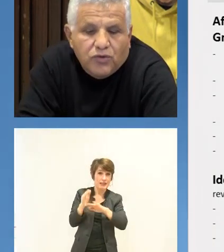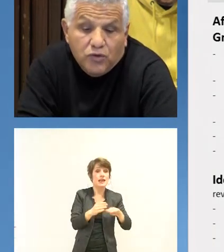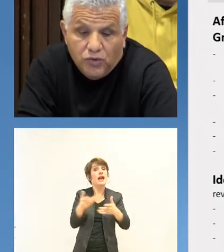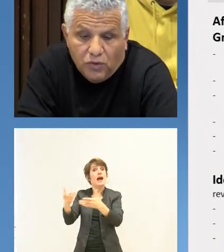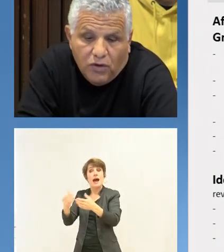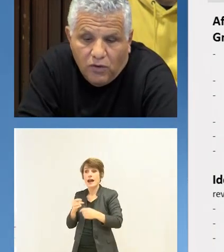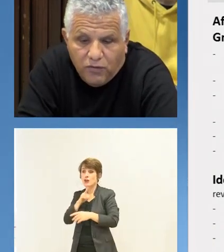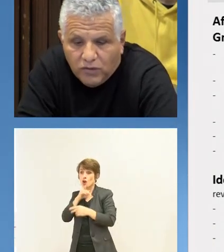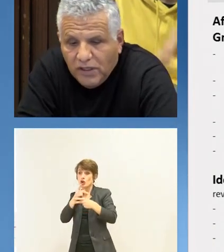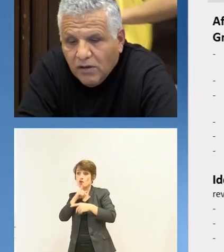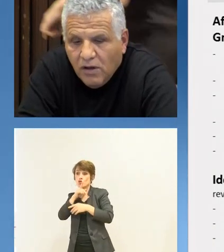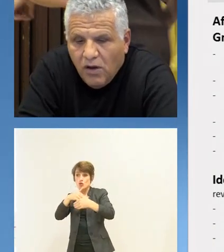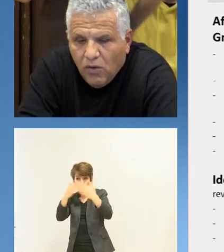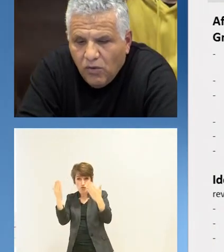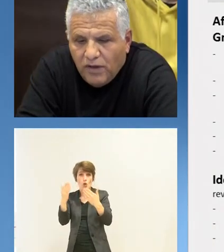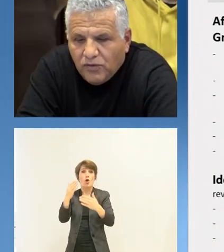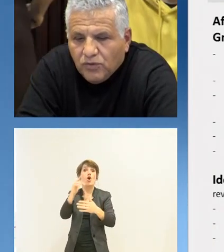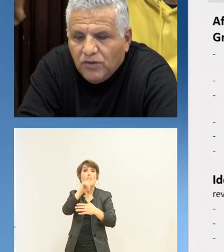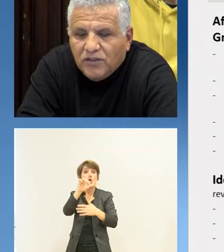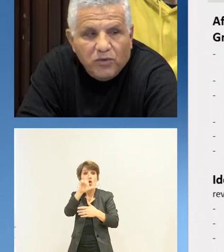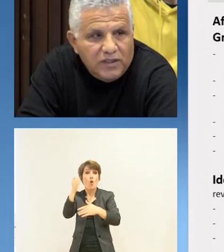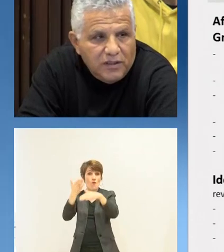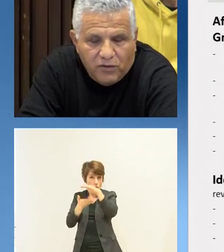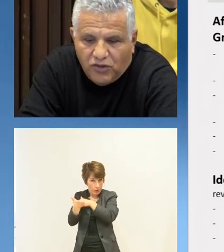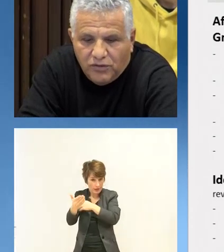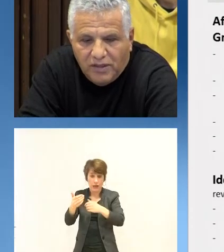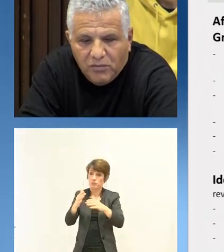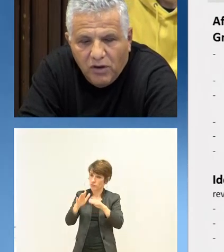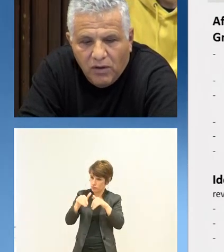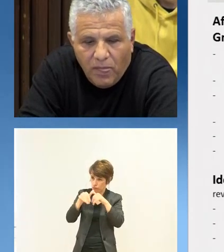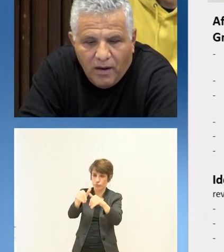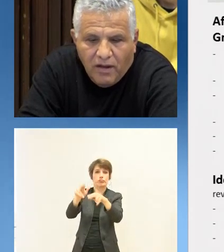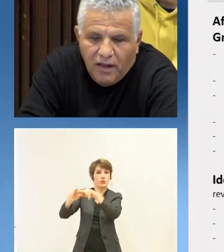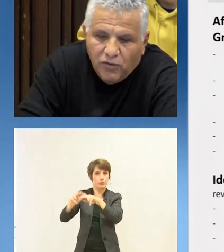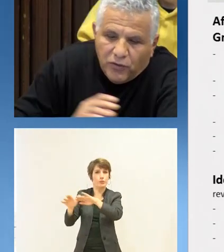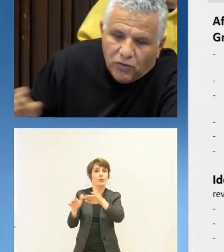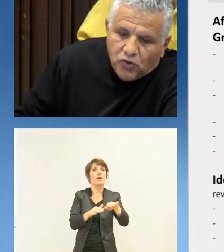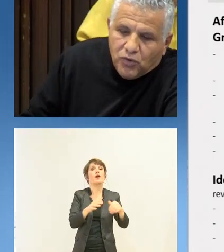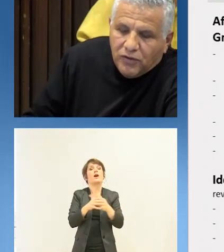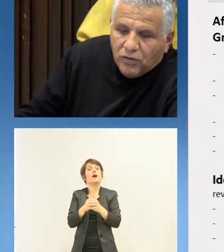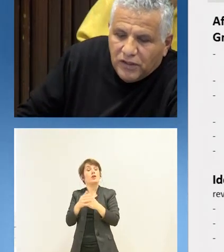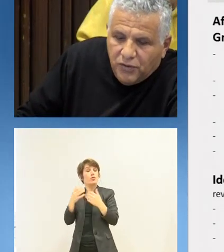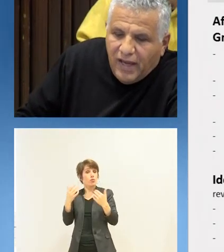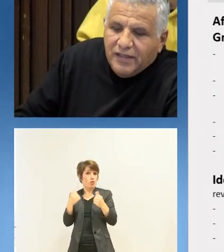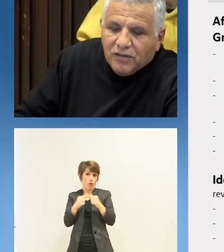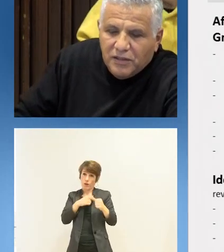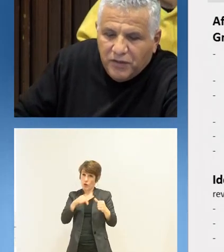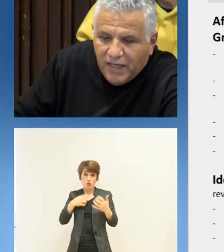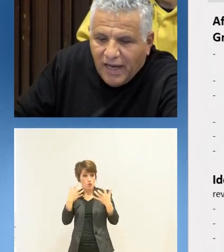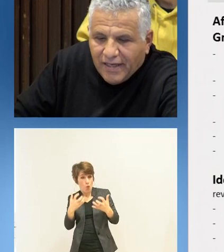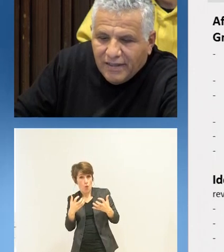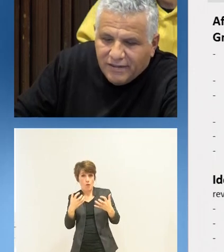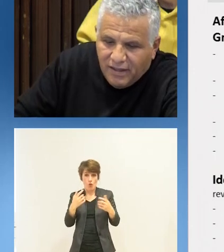deux jours le fournil ou l'ouverture du dispositif un chez soi d'abord et nous faisons le choix de continuer à identifier